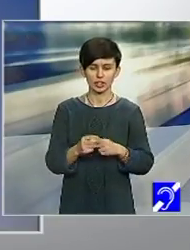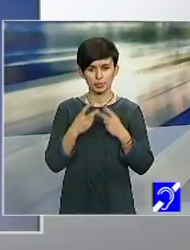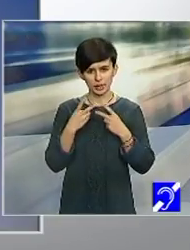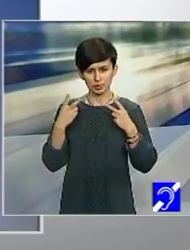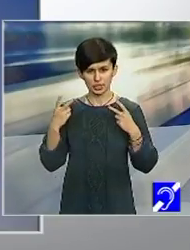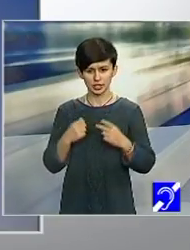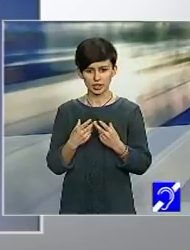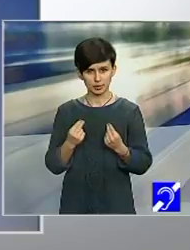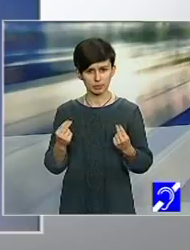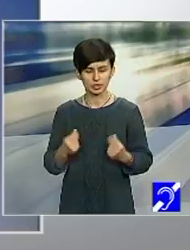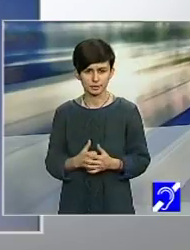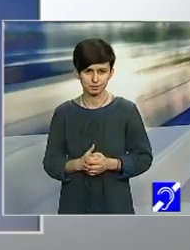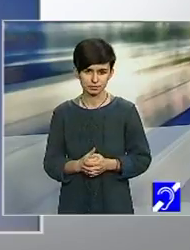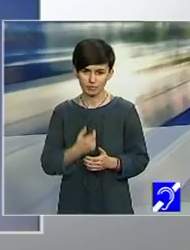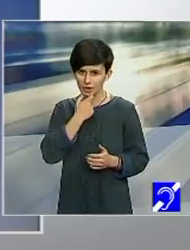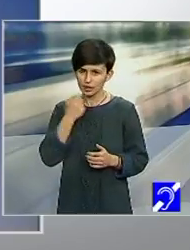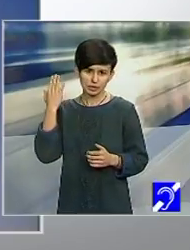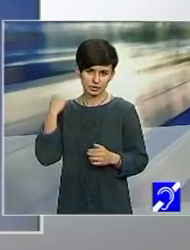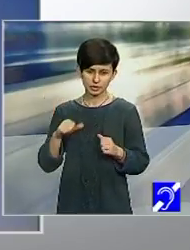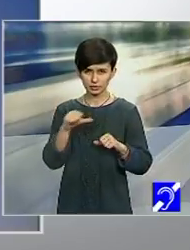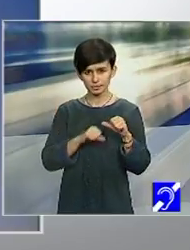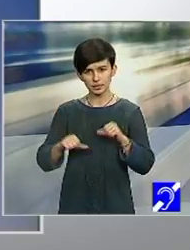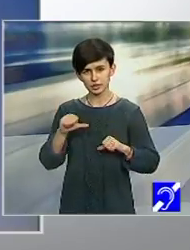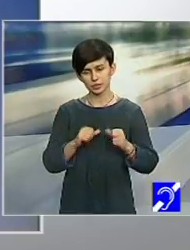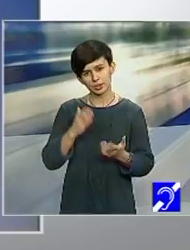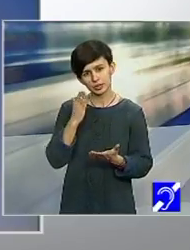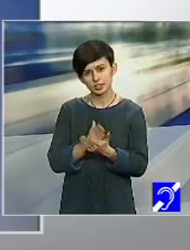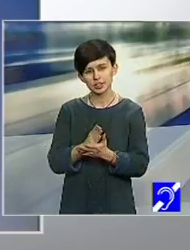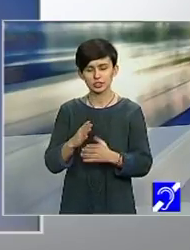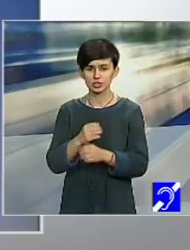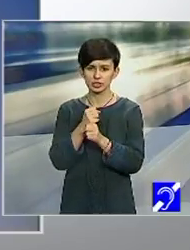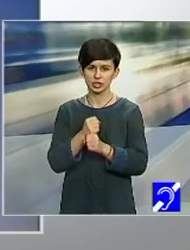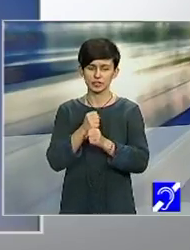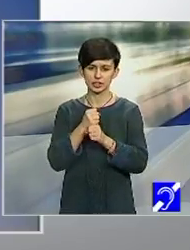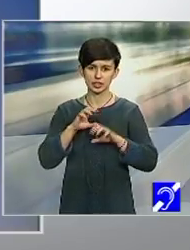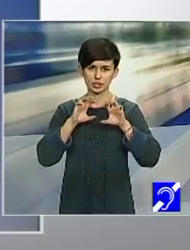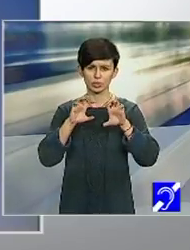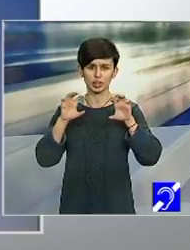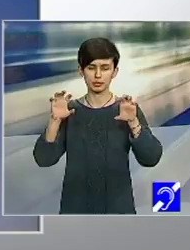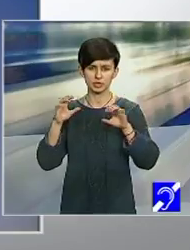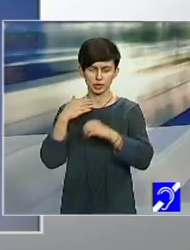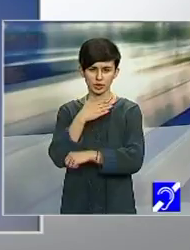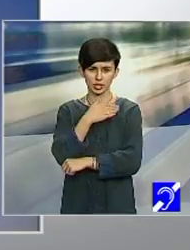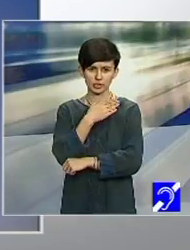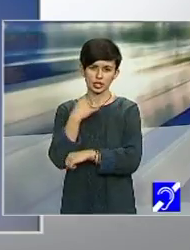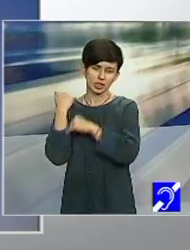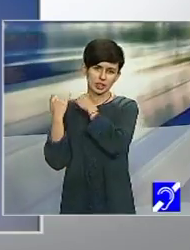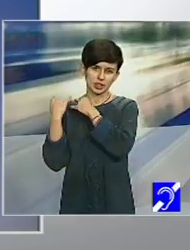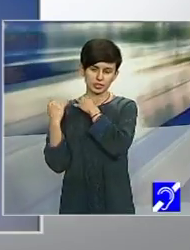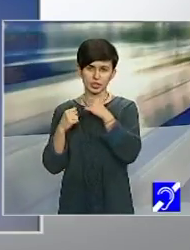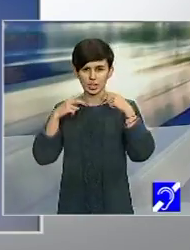importante. Anul trecut, în septembrie, s-a luat decizia înființării unui Muzeu Național de Istorie a Evreilor și